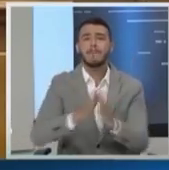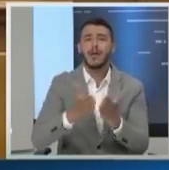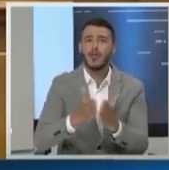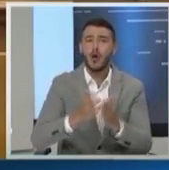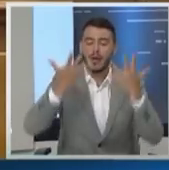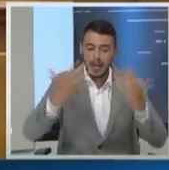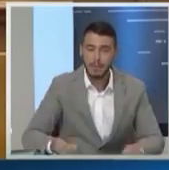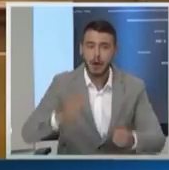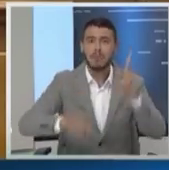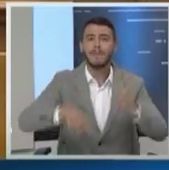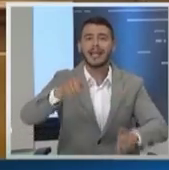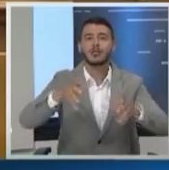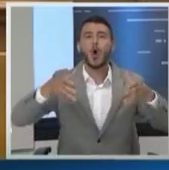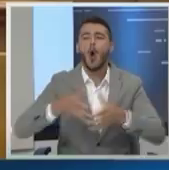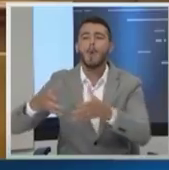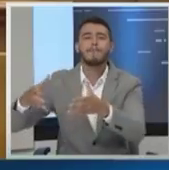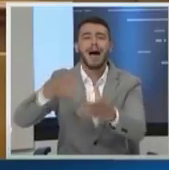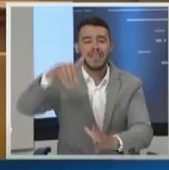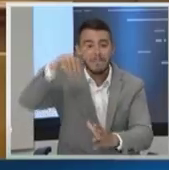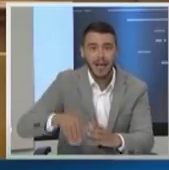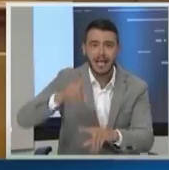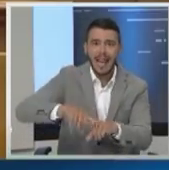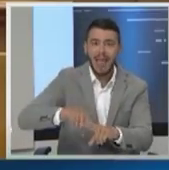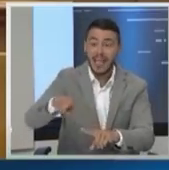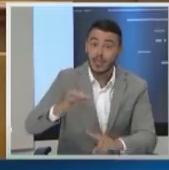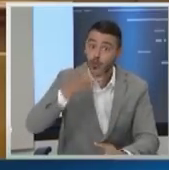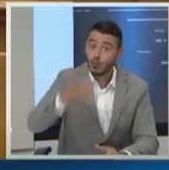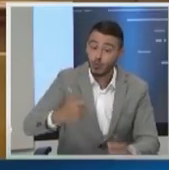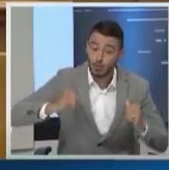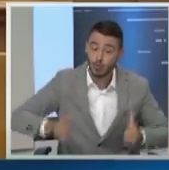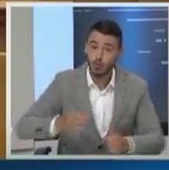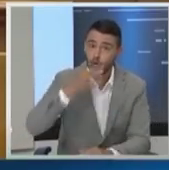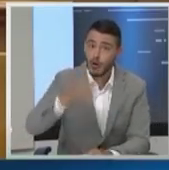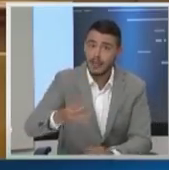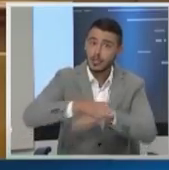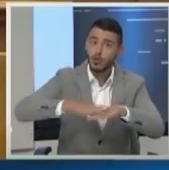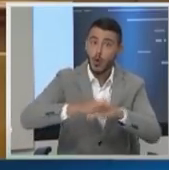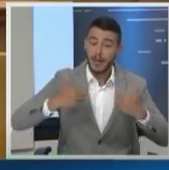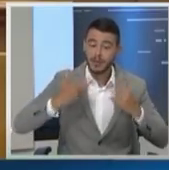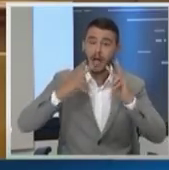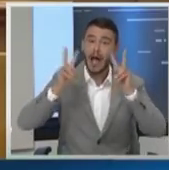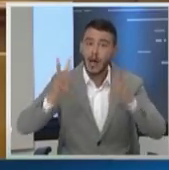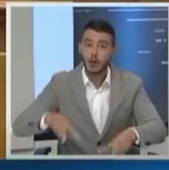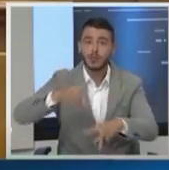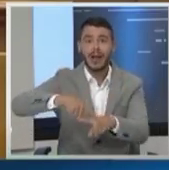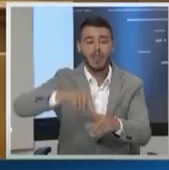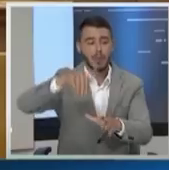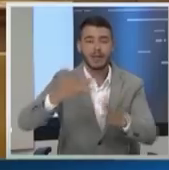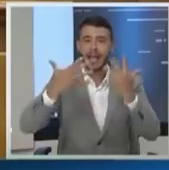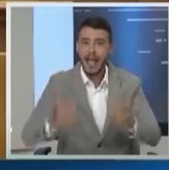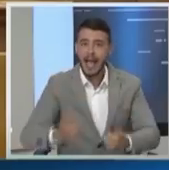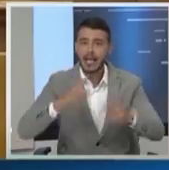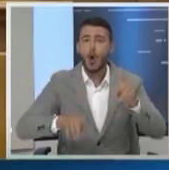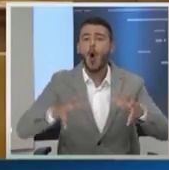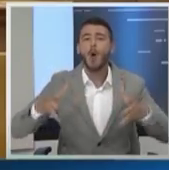δυνάμεις. Ποιες είναι αυτές οι αυτονομιστικές δυνάμεις? Αναγνωρίζουμε εμείς τέτοιες δυνάμεις στη χώρα μας? Κύριε Μητσοτάκη,